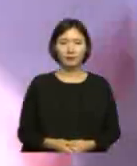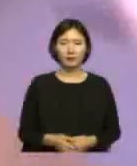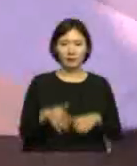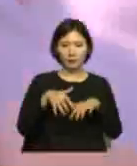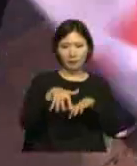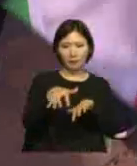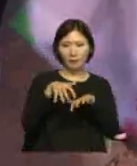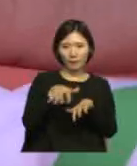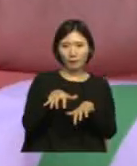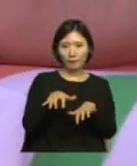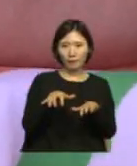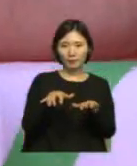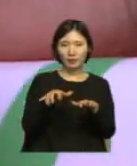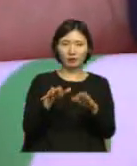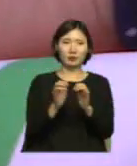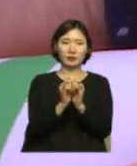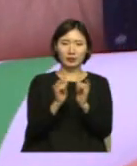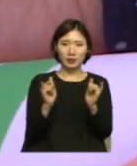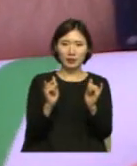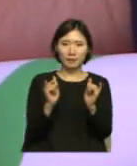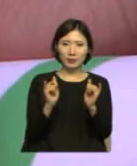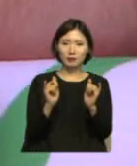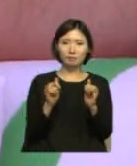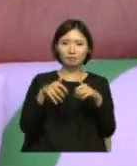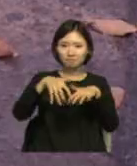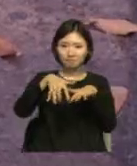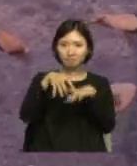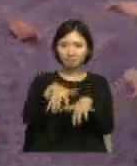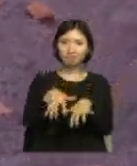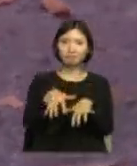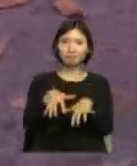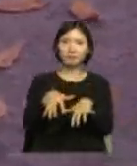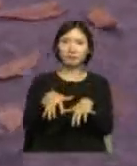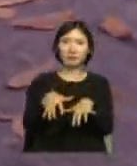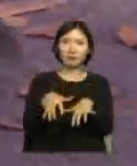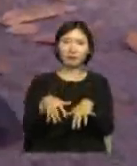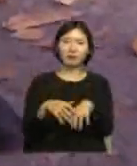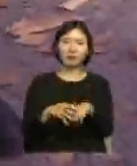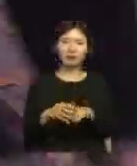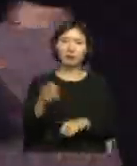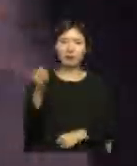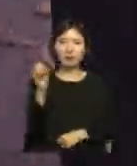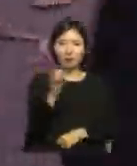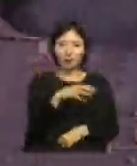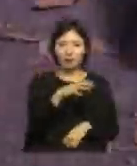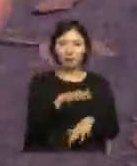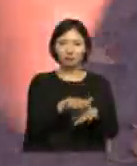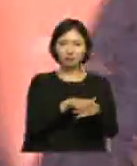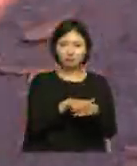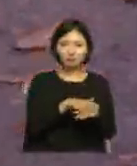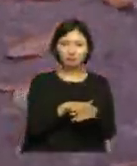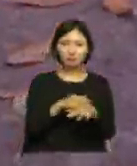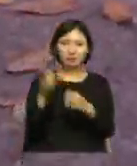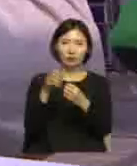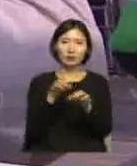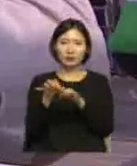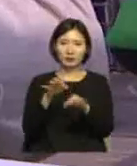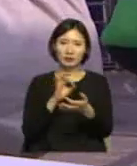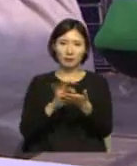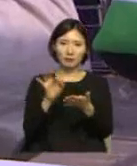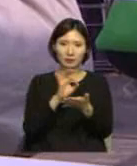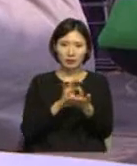재봉틀 앞에 앉은 주민이 박음질을 하는 데 열중입니다. 폐현수막으로 전통시장에서 사용할 장바구니를 만들고